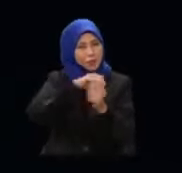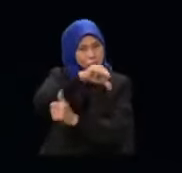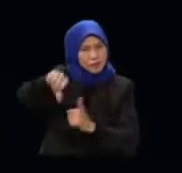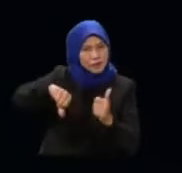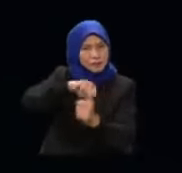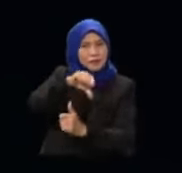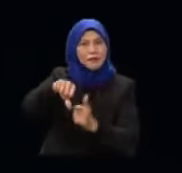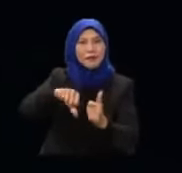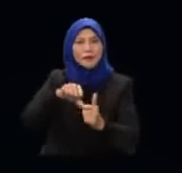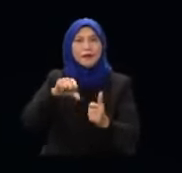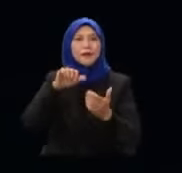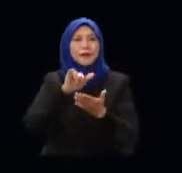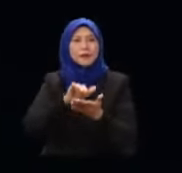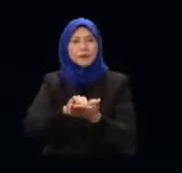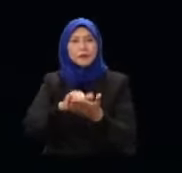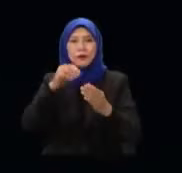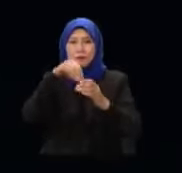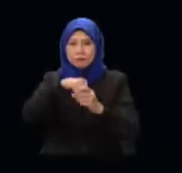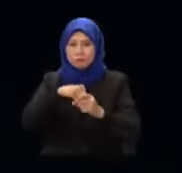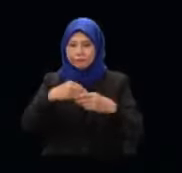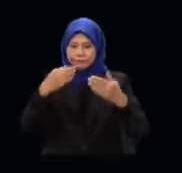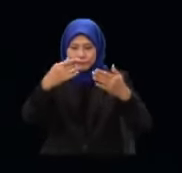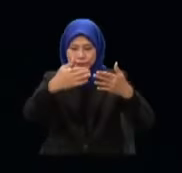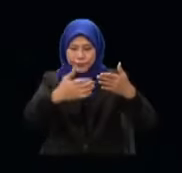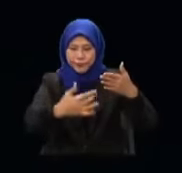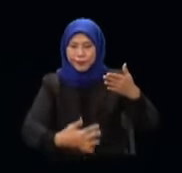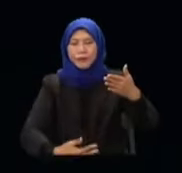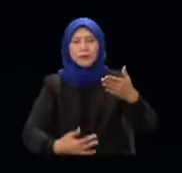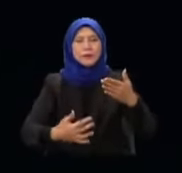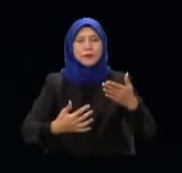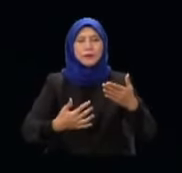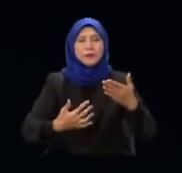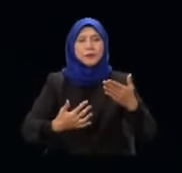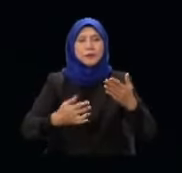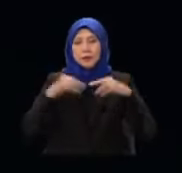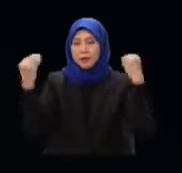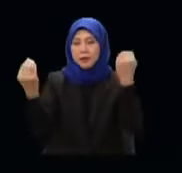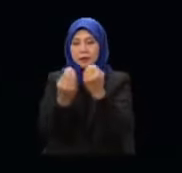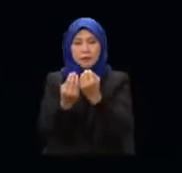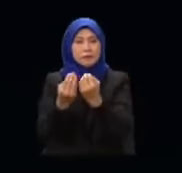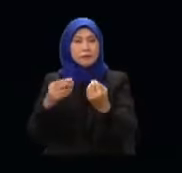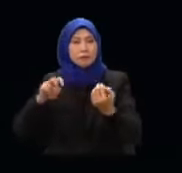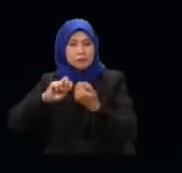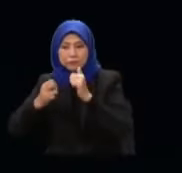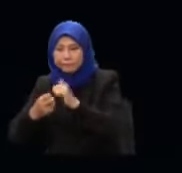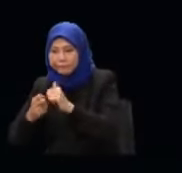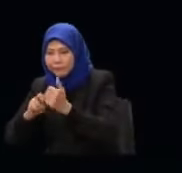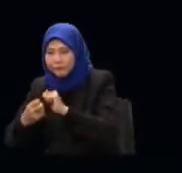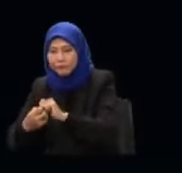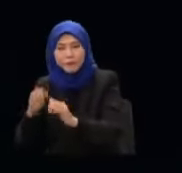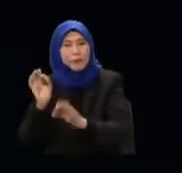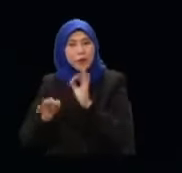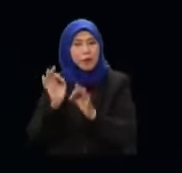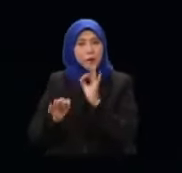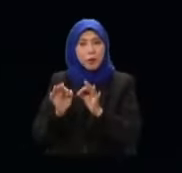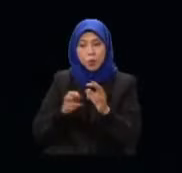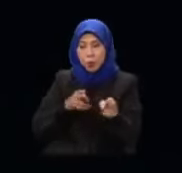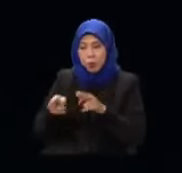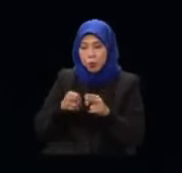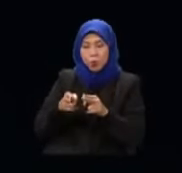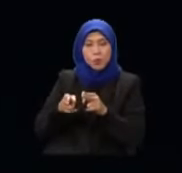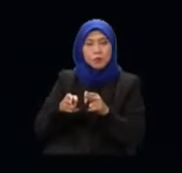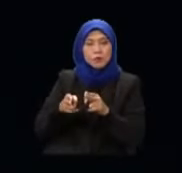yang Blega dalam masyarakat yang kalau tidak diuruskan dengan baik boleh